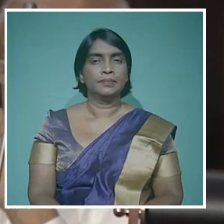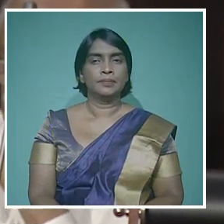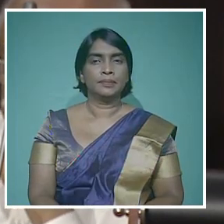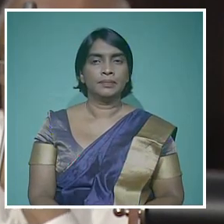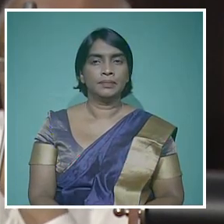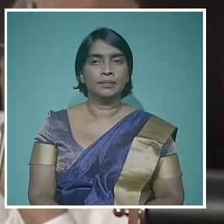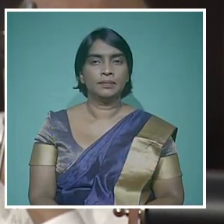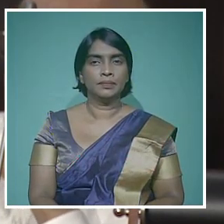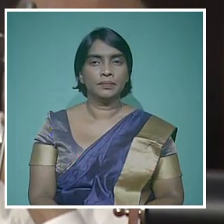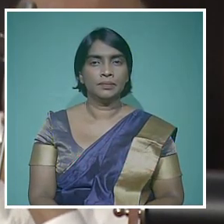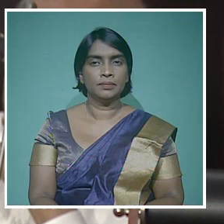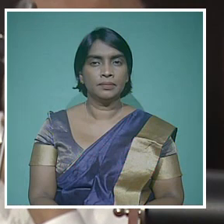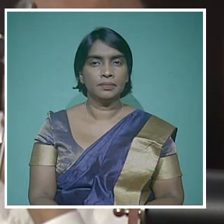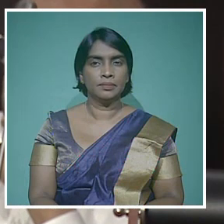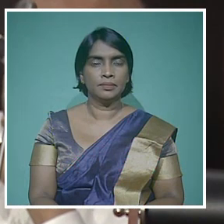මේක